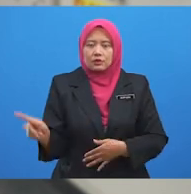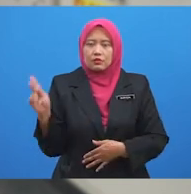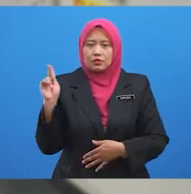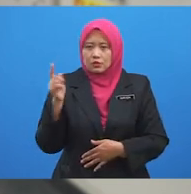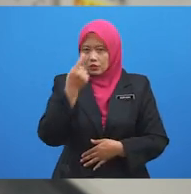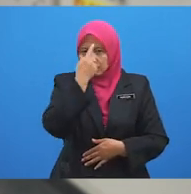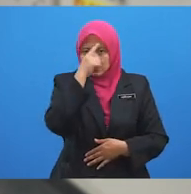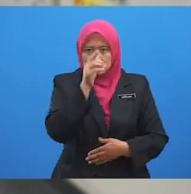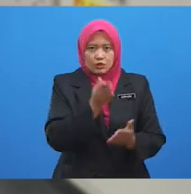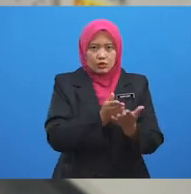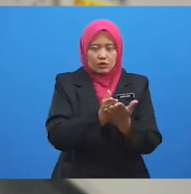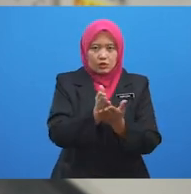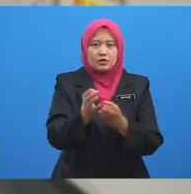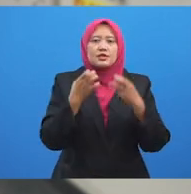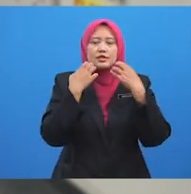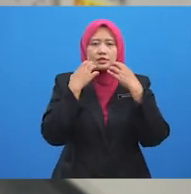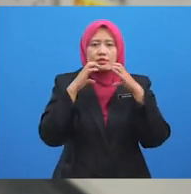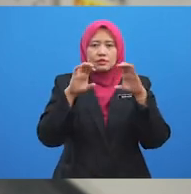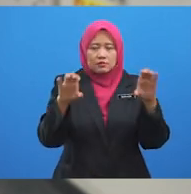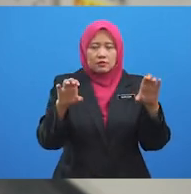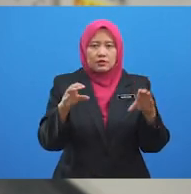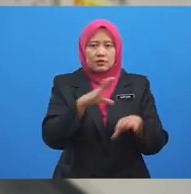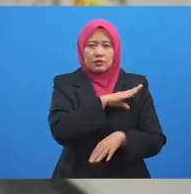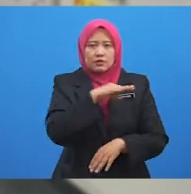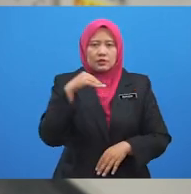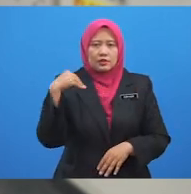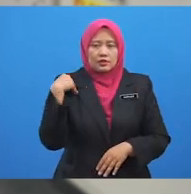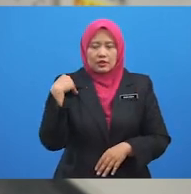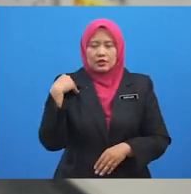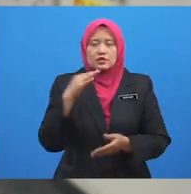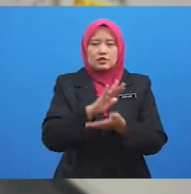kekuatan untuk terus cemerlang dan